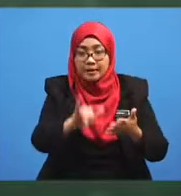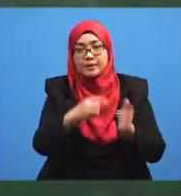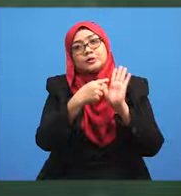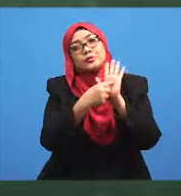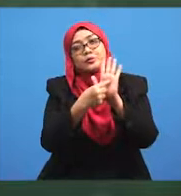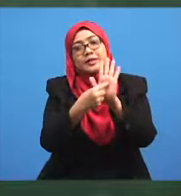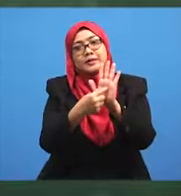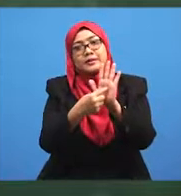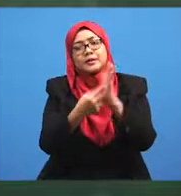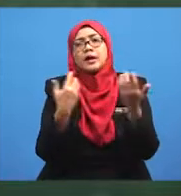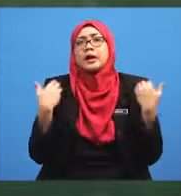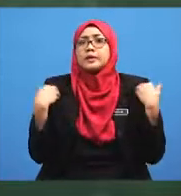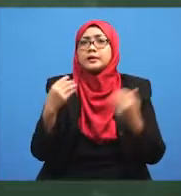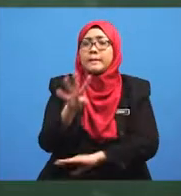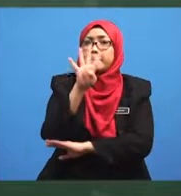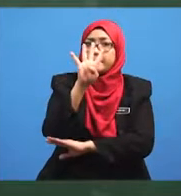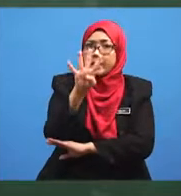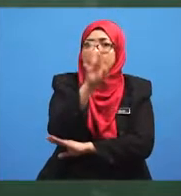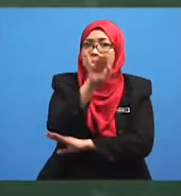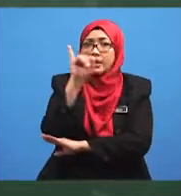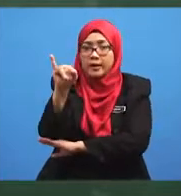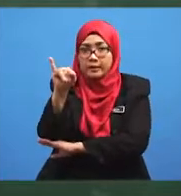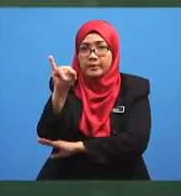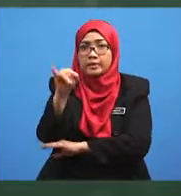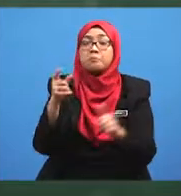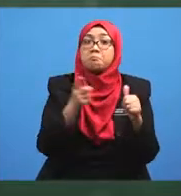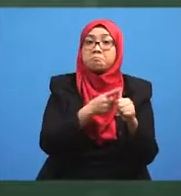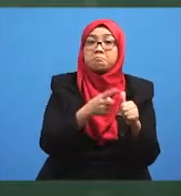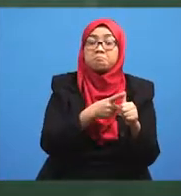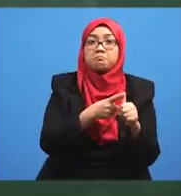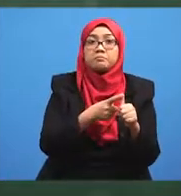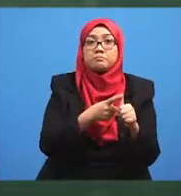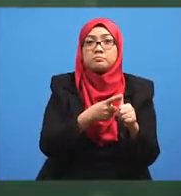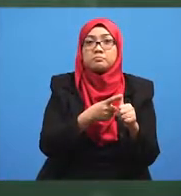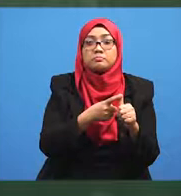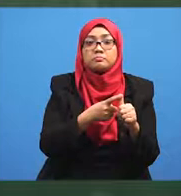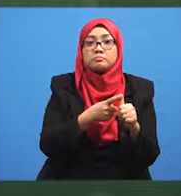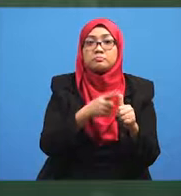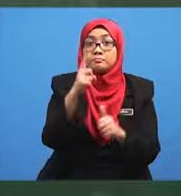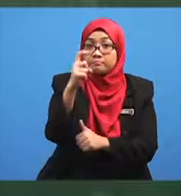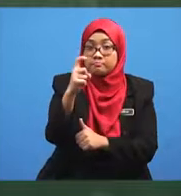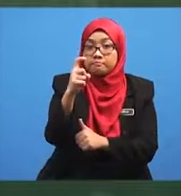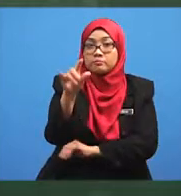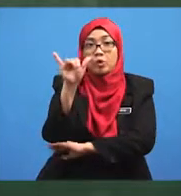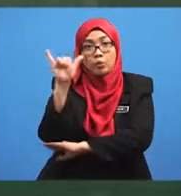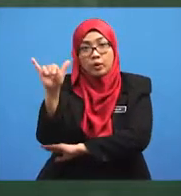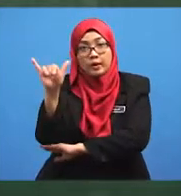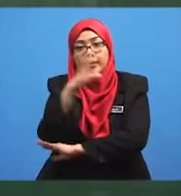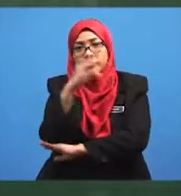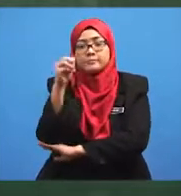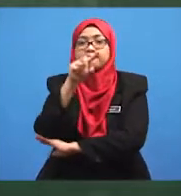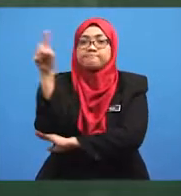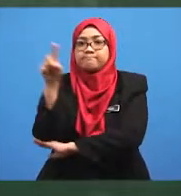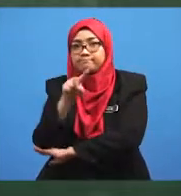Diberikan empat jenis radioisotop iaitu W, X, Y dan